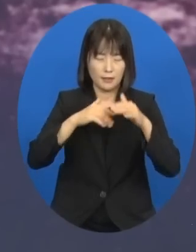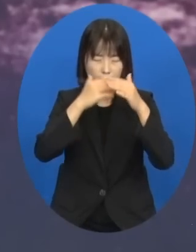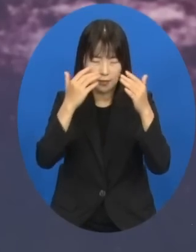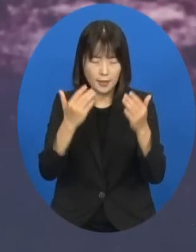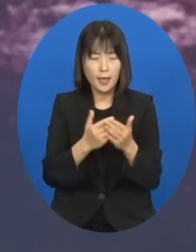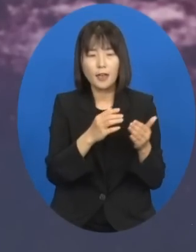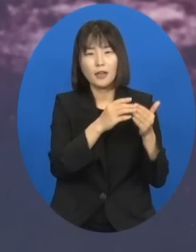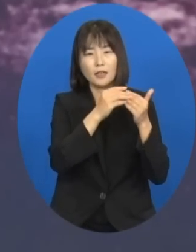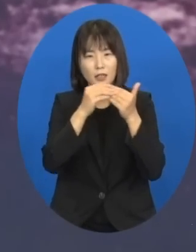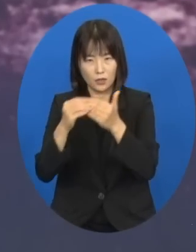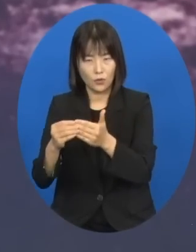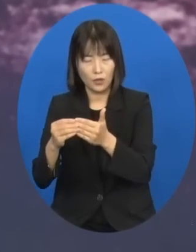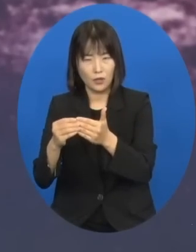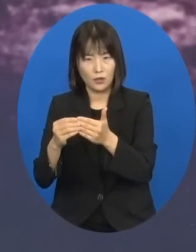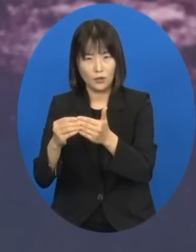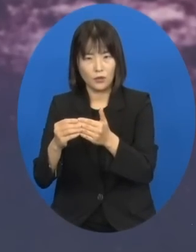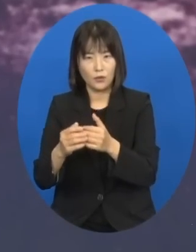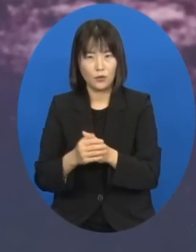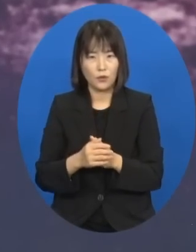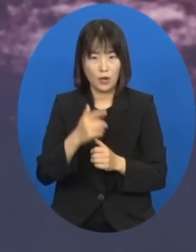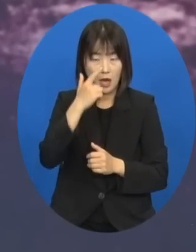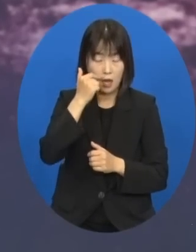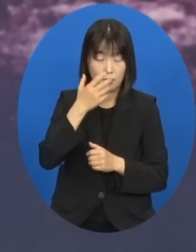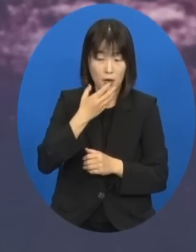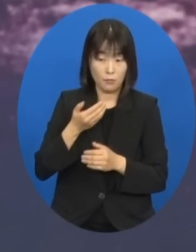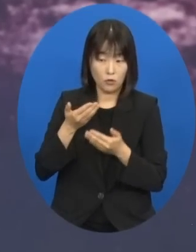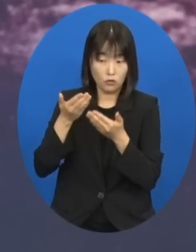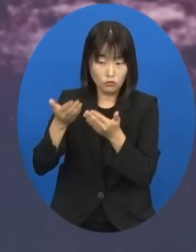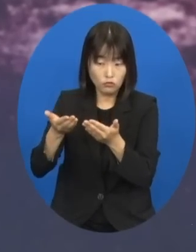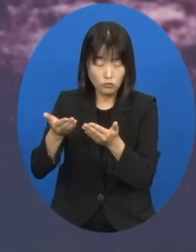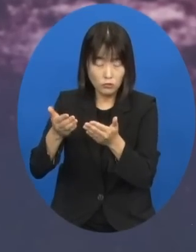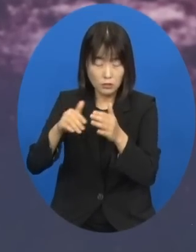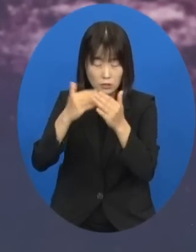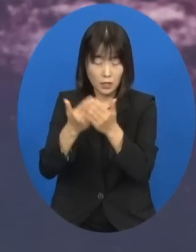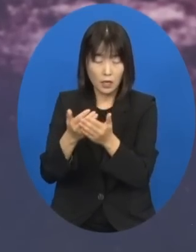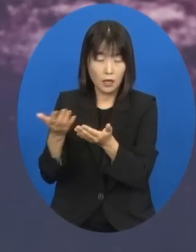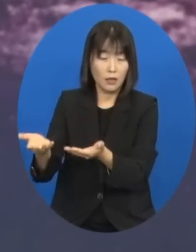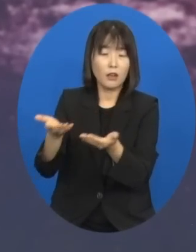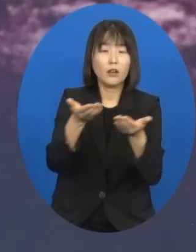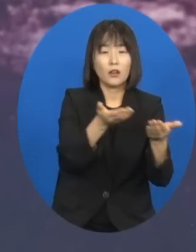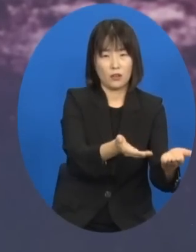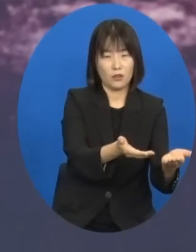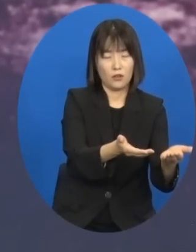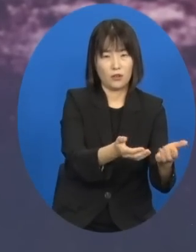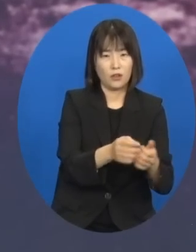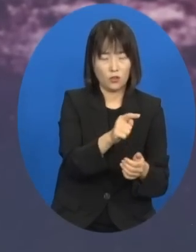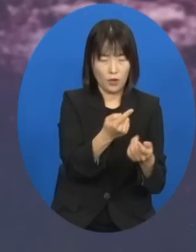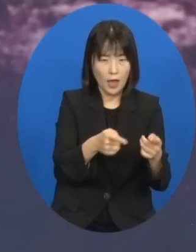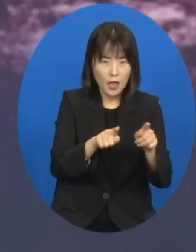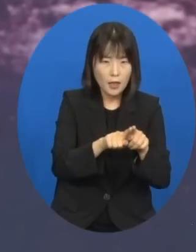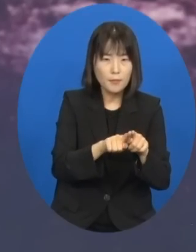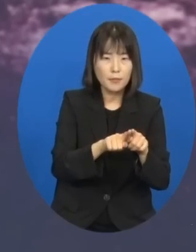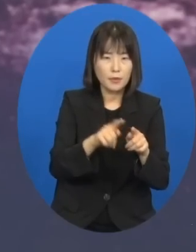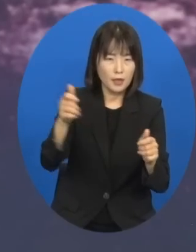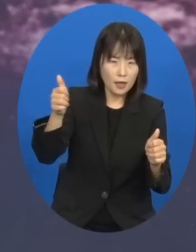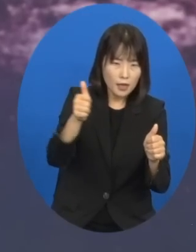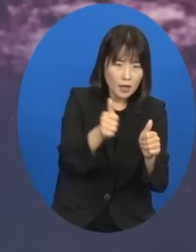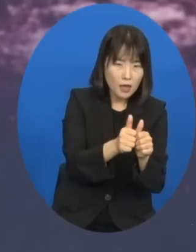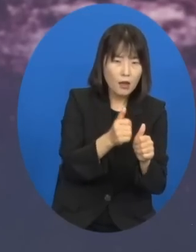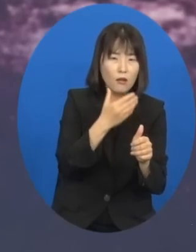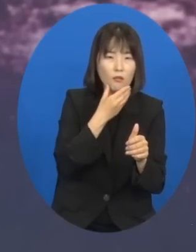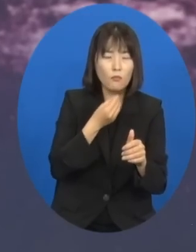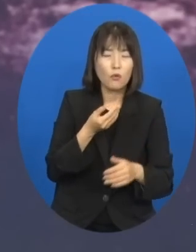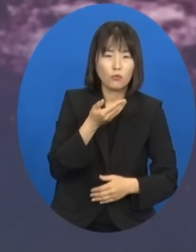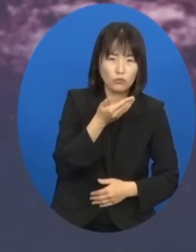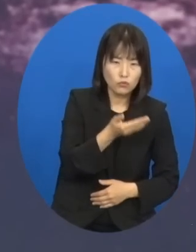있고 아버지 아브라함에게 줬던 다 그것이 너의 것이야. 너와 함께 있어. 너에게 복을 주어 너의 자손이